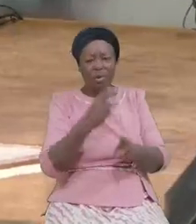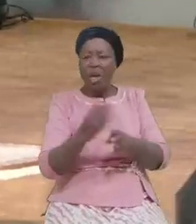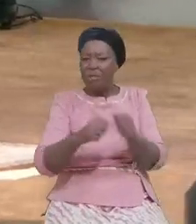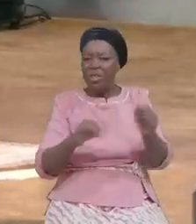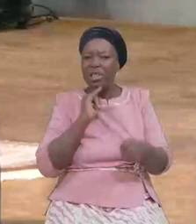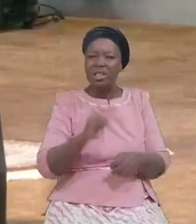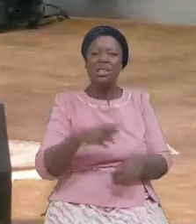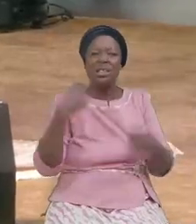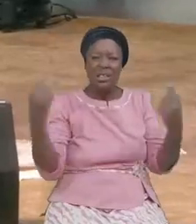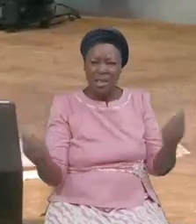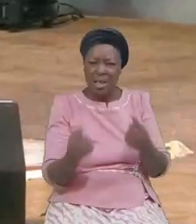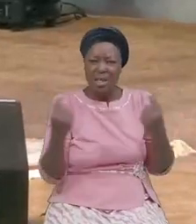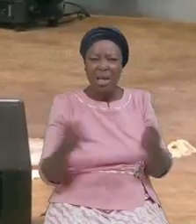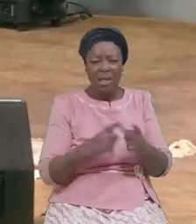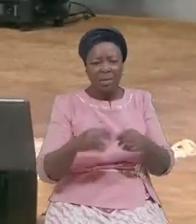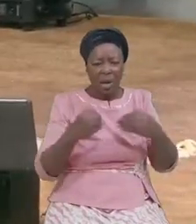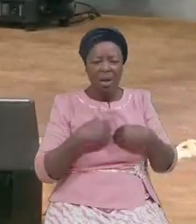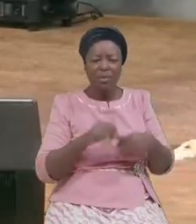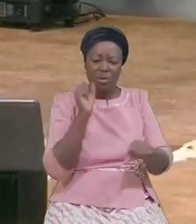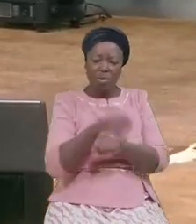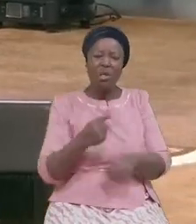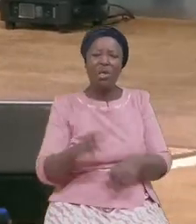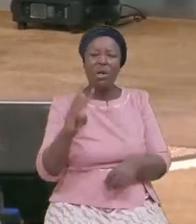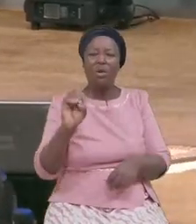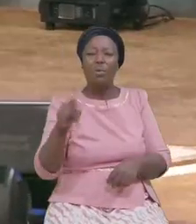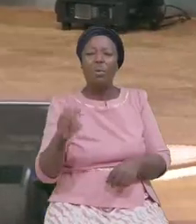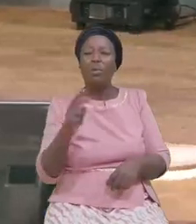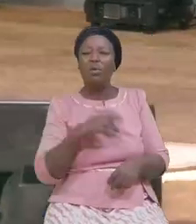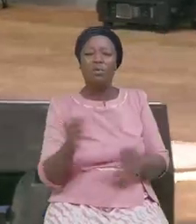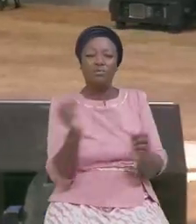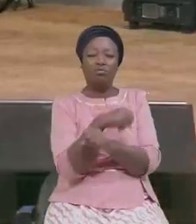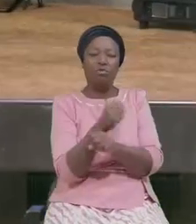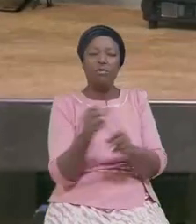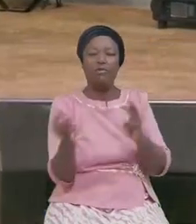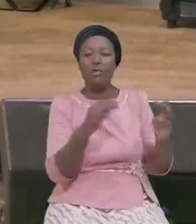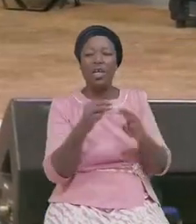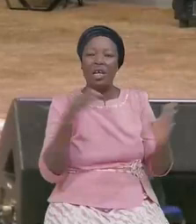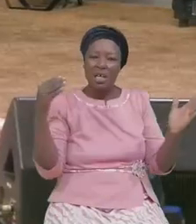savons l'arme de guerre qui nous permet de conquérir la mondanité.